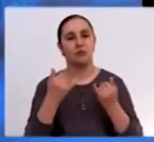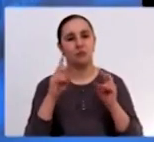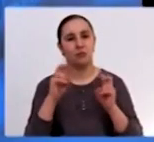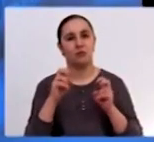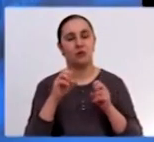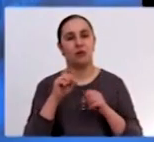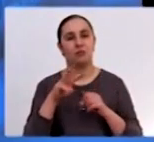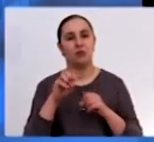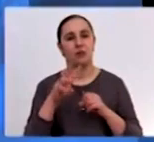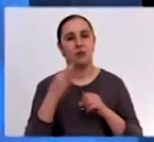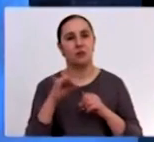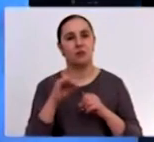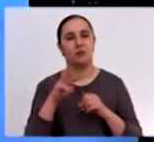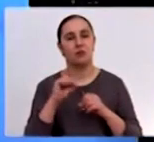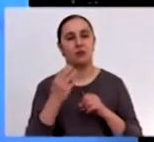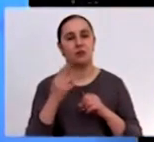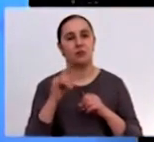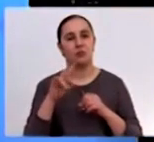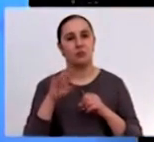mavzuimiz amaliy mashg'ulot.